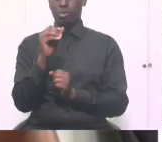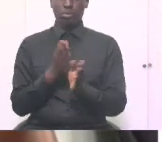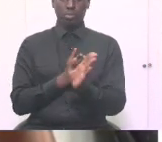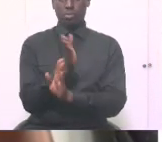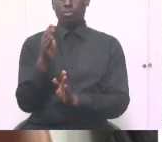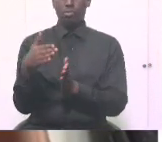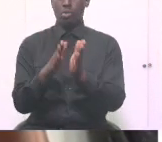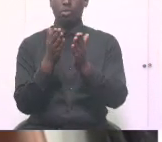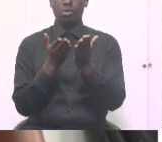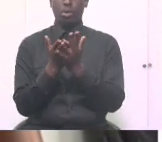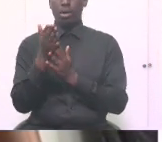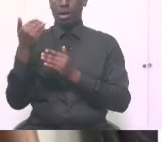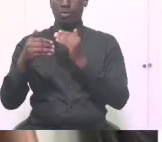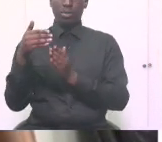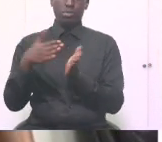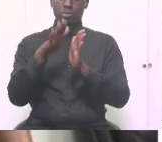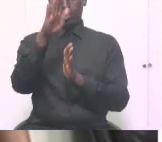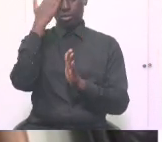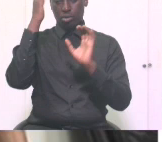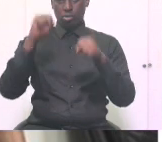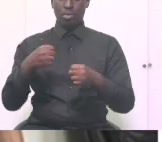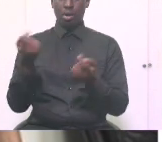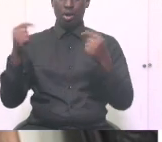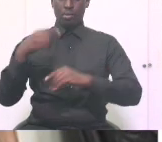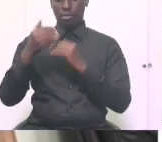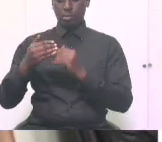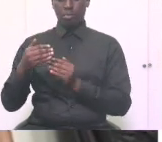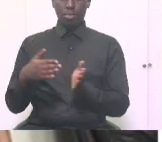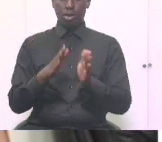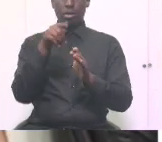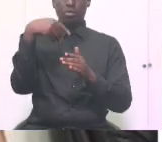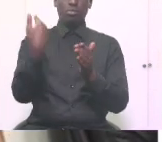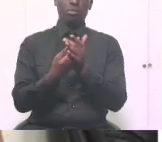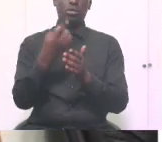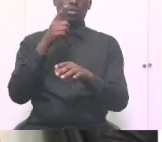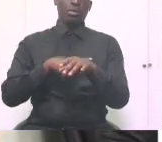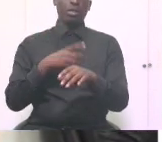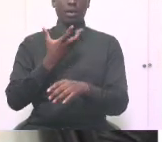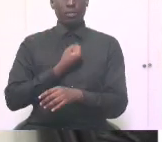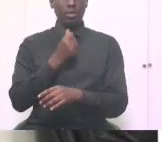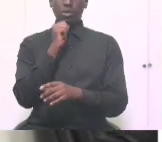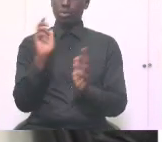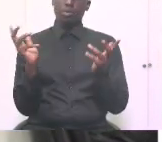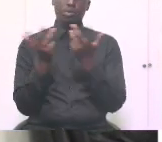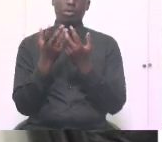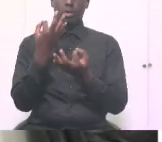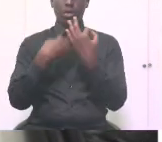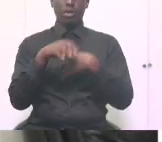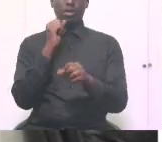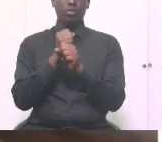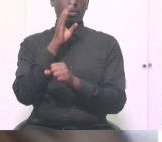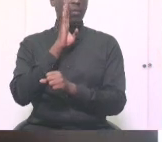umuhanda ugaca hafi y'inzu ye kugira ngo inzu ye ibe yegereye umuhanda, bityo ngo umwanya yari afite ntaho wari uhuriye n'inganda zenga